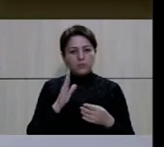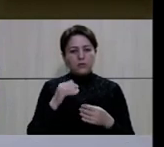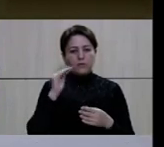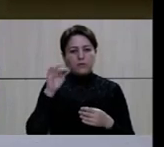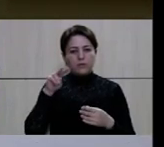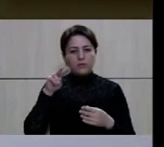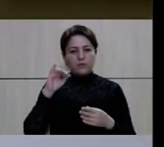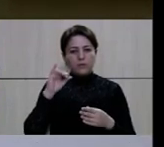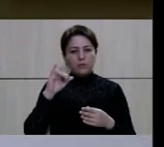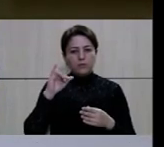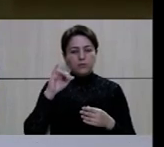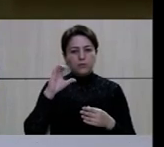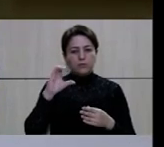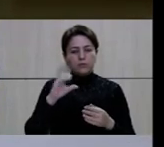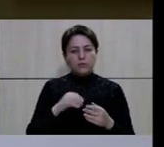fluslar kerak bo'ladi.